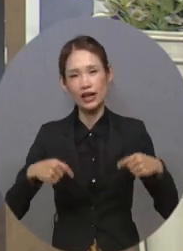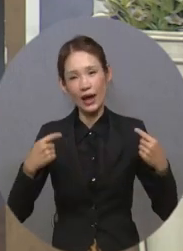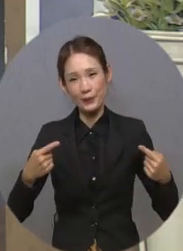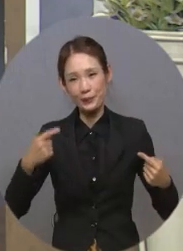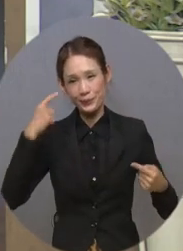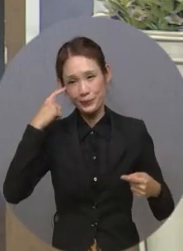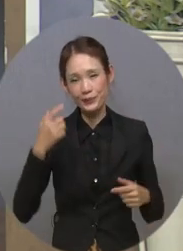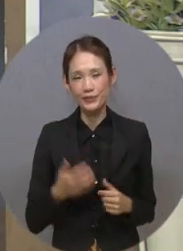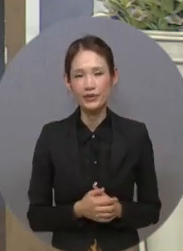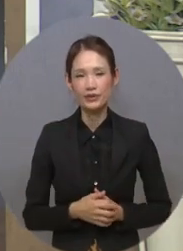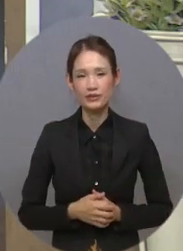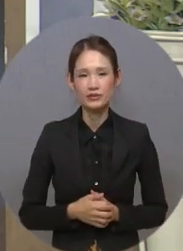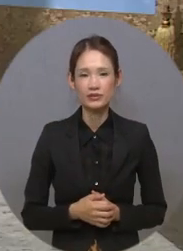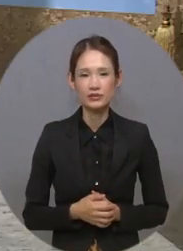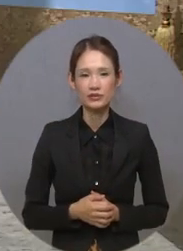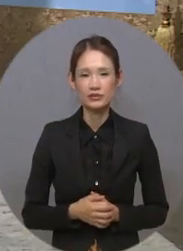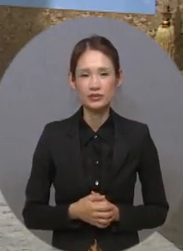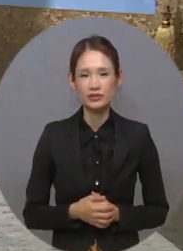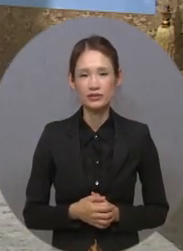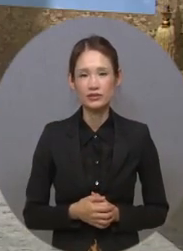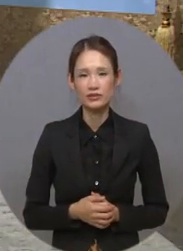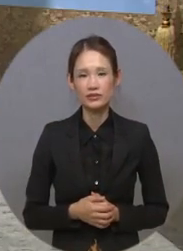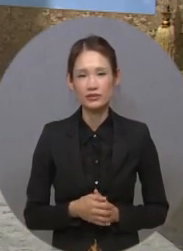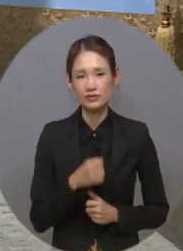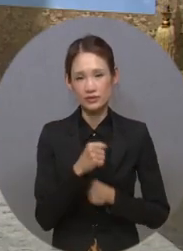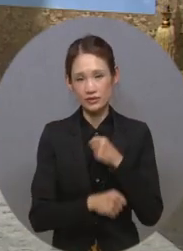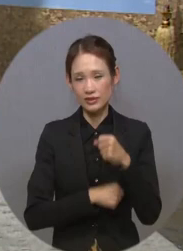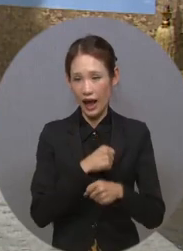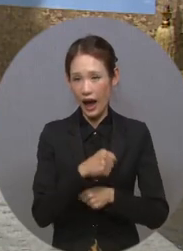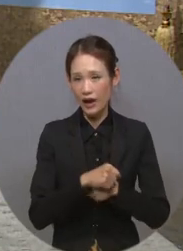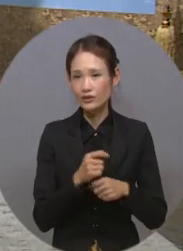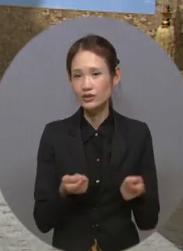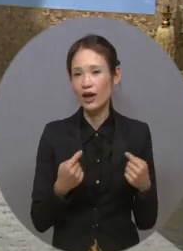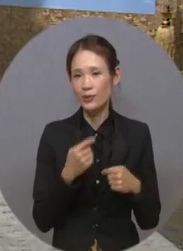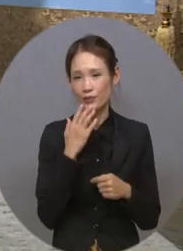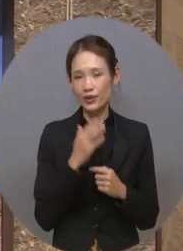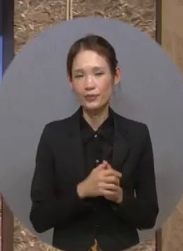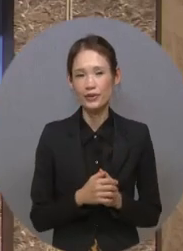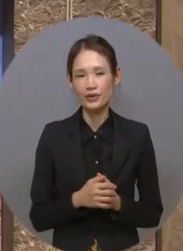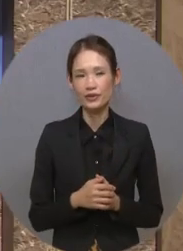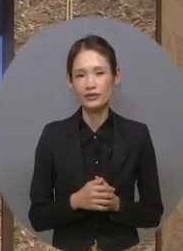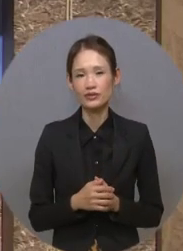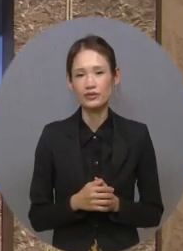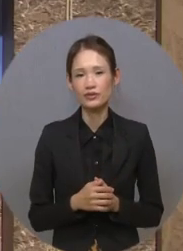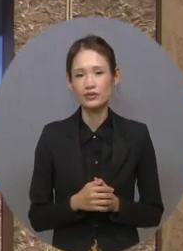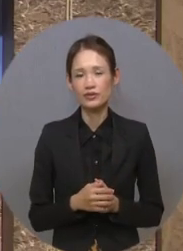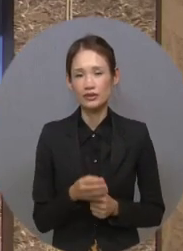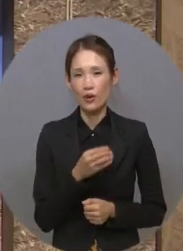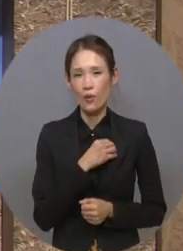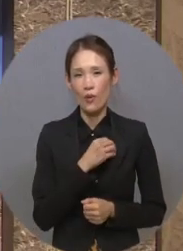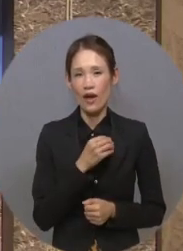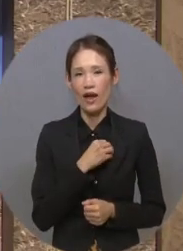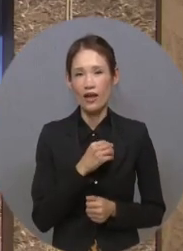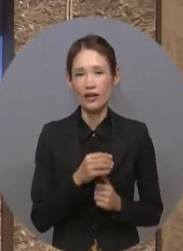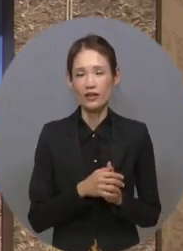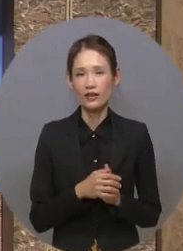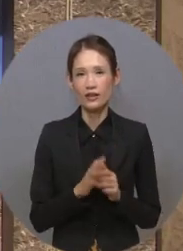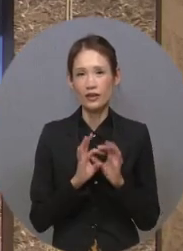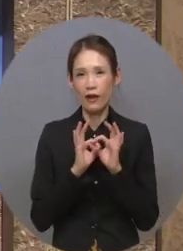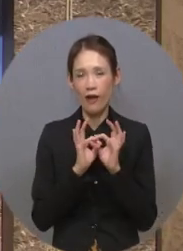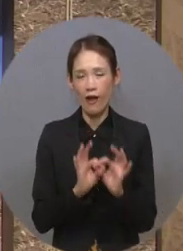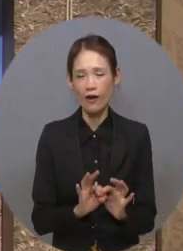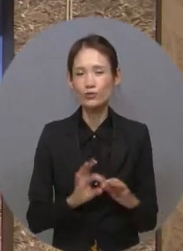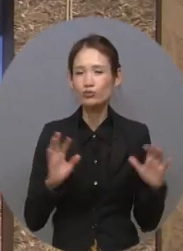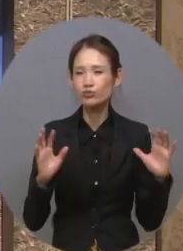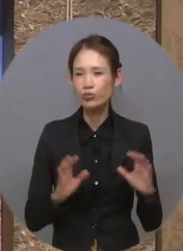건가요? 어떤 분들이? 저희들이 이제 자율적으로 참석은 할 수 있고요. 아, 일단은 네. 우리가 회원을 네. 계속